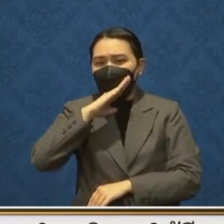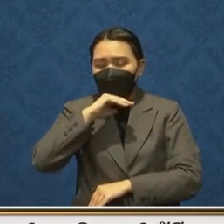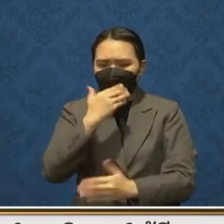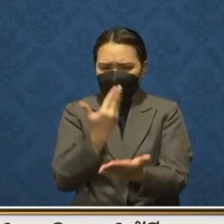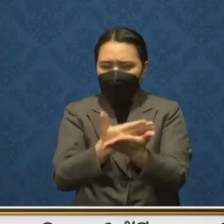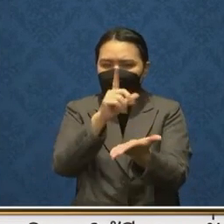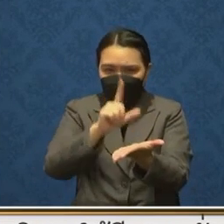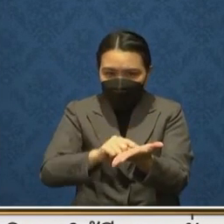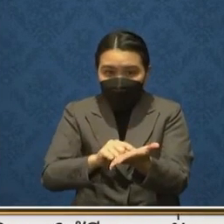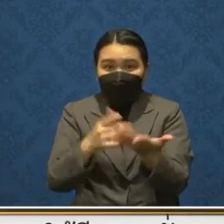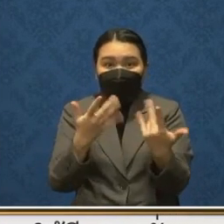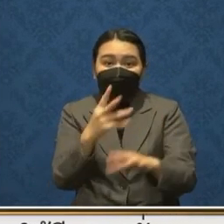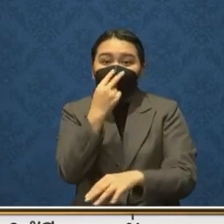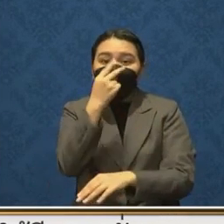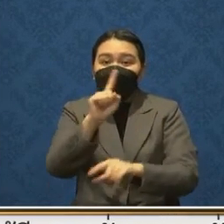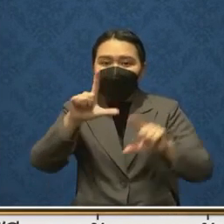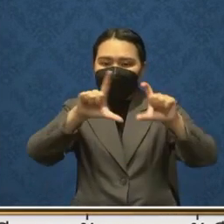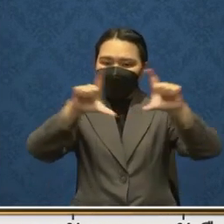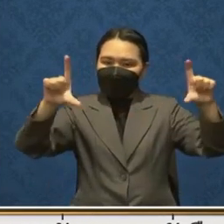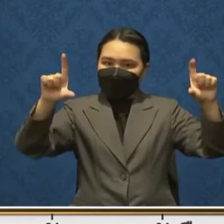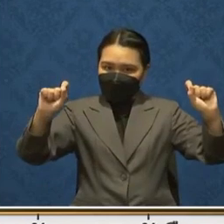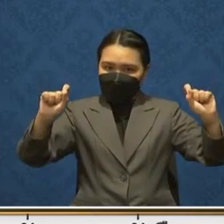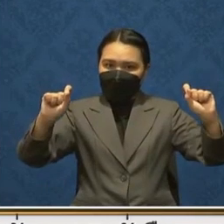ูทครั ข้นไปวาไครั ปนสุสัตว์โเค